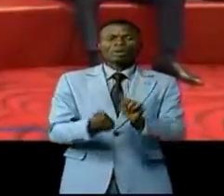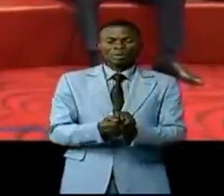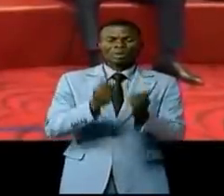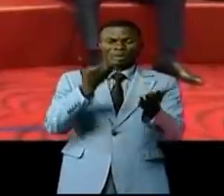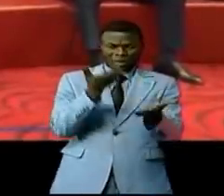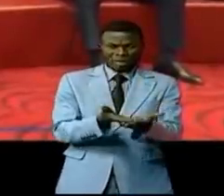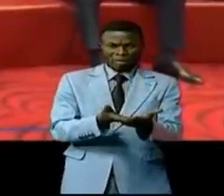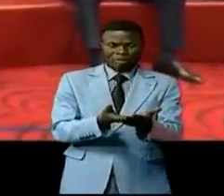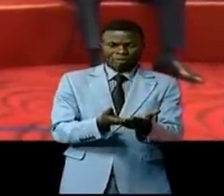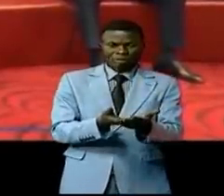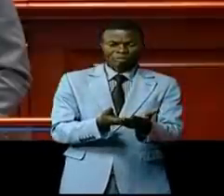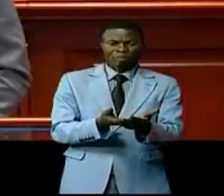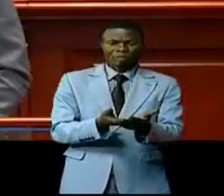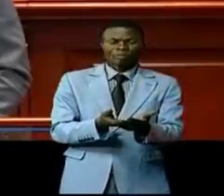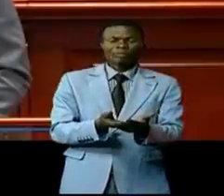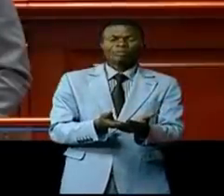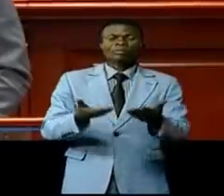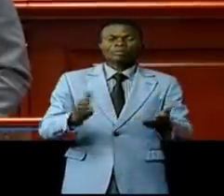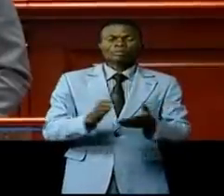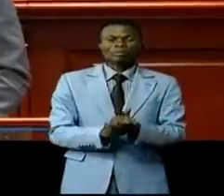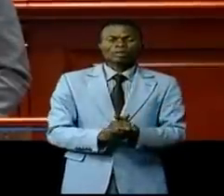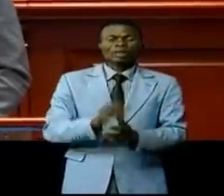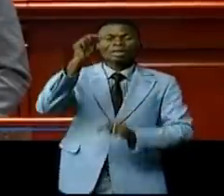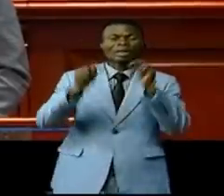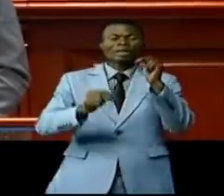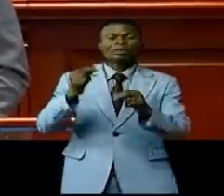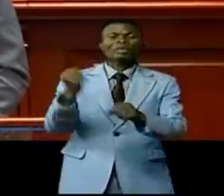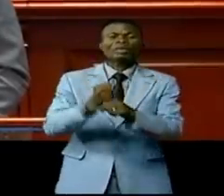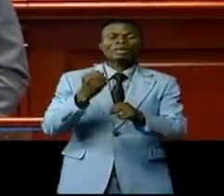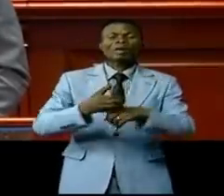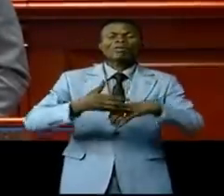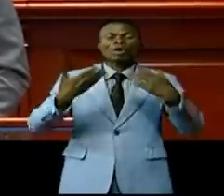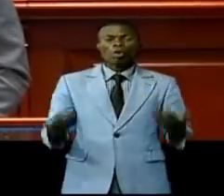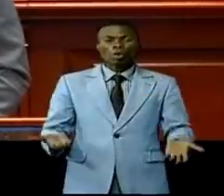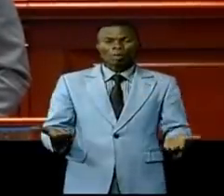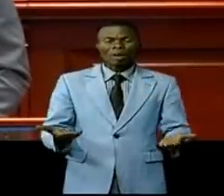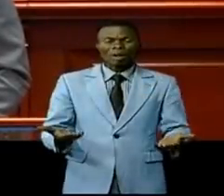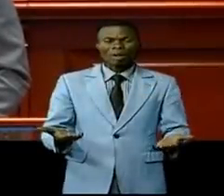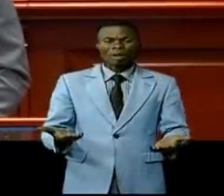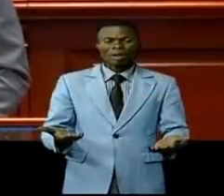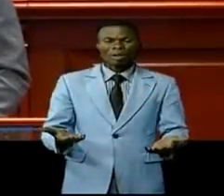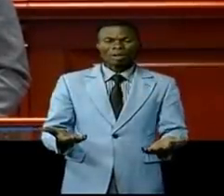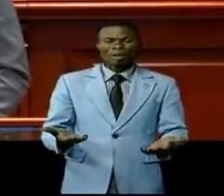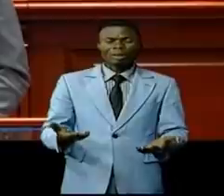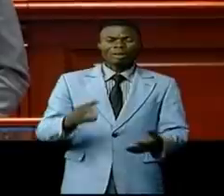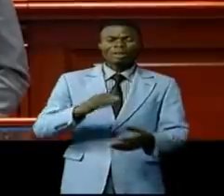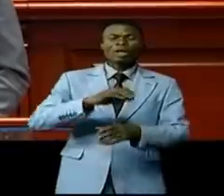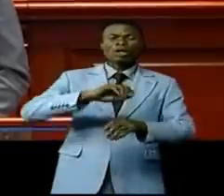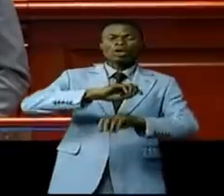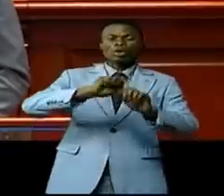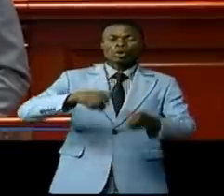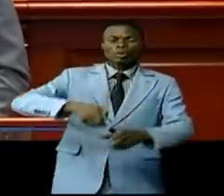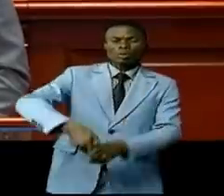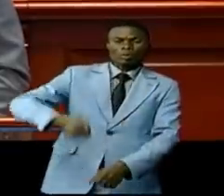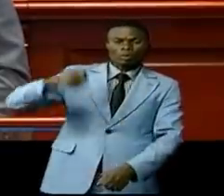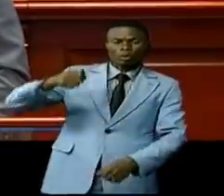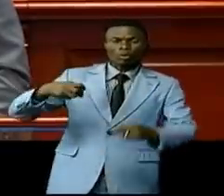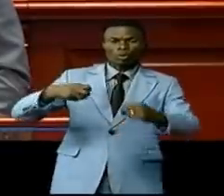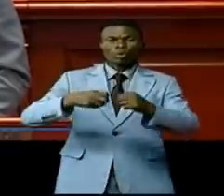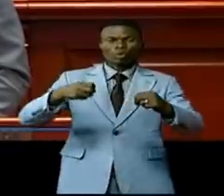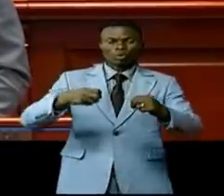suivantes. Quel est le niveau d'exécution des travaux de la centrale